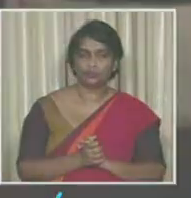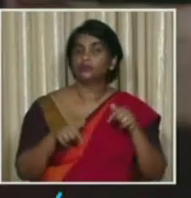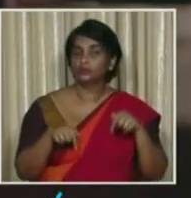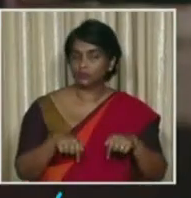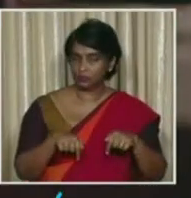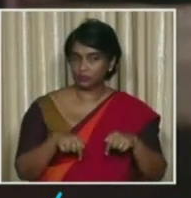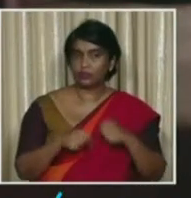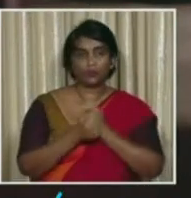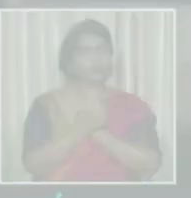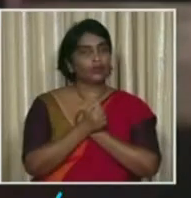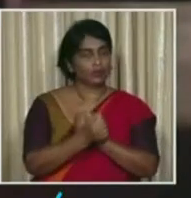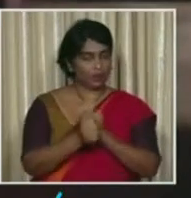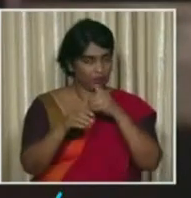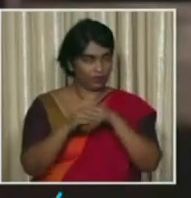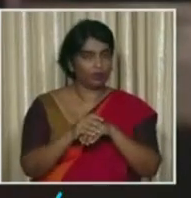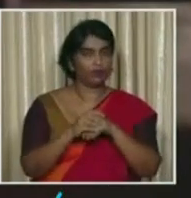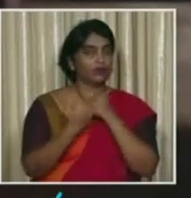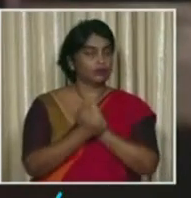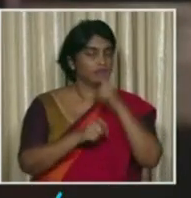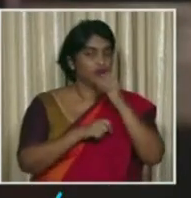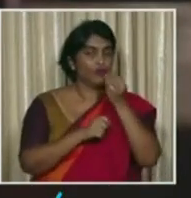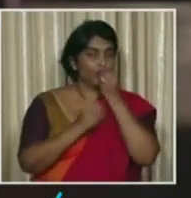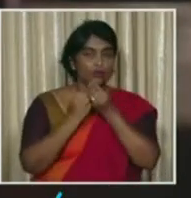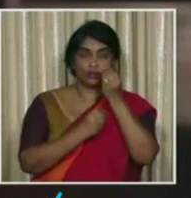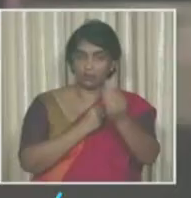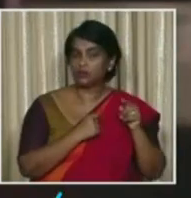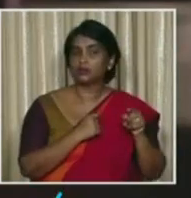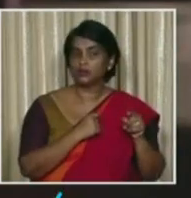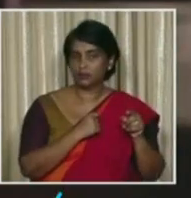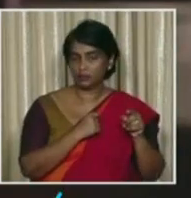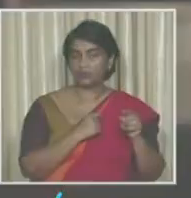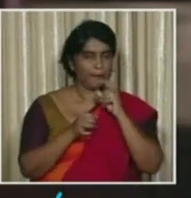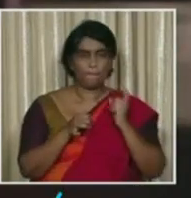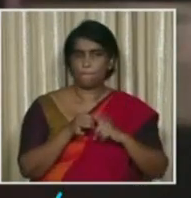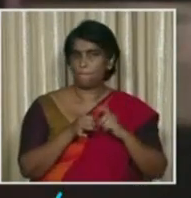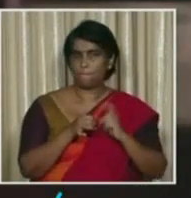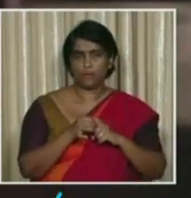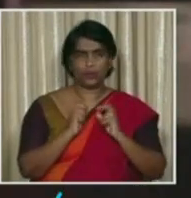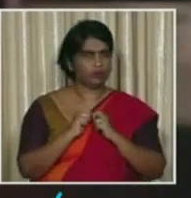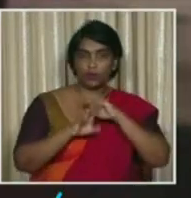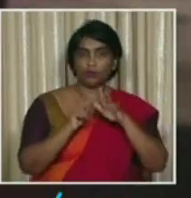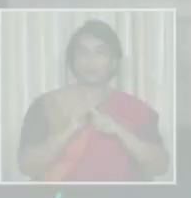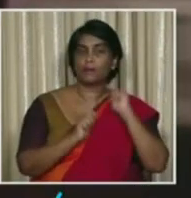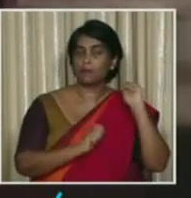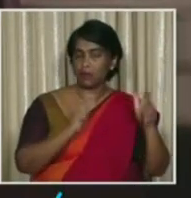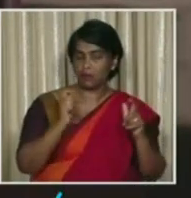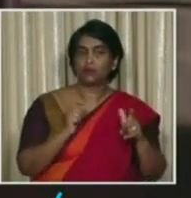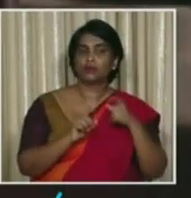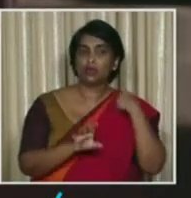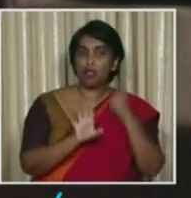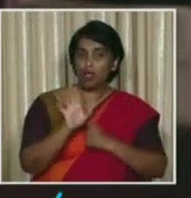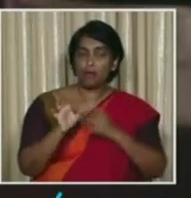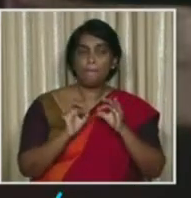දැනට බන්ධනාගාරවල ඉන්න රඳවියන්ට ආහාර ලබා දීම පිළිබඳව කිසිදු ප්‍රශ්නයක් ගැටලුවක් පැන නැගිලා නැහැ. වාර්ෂිකව